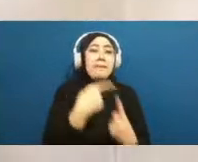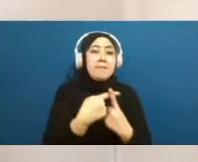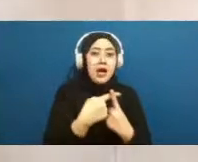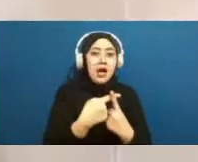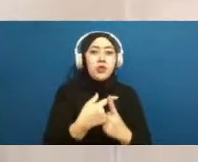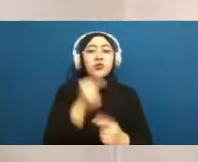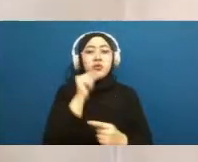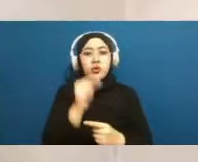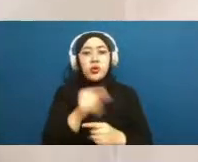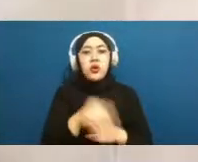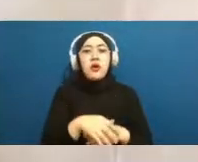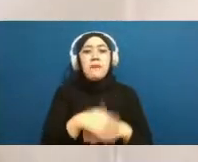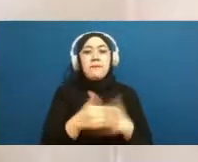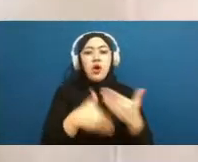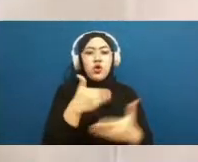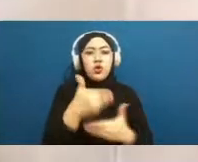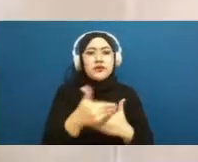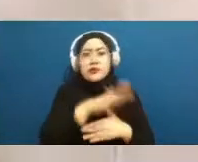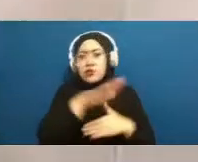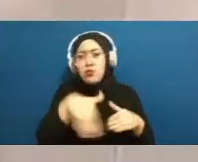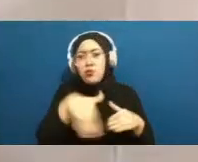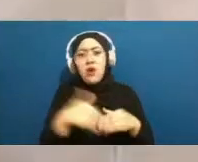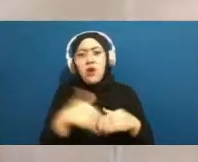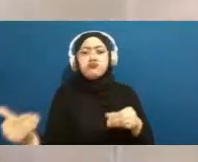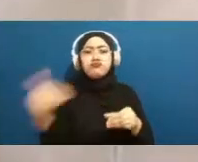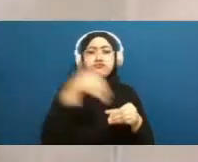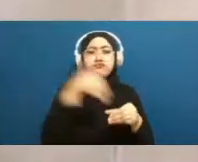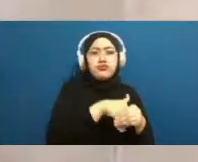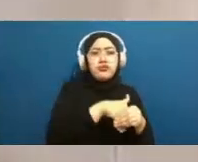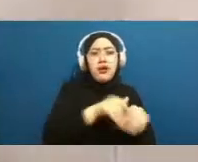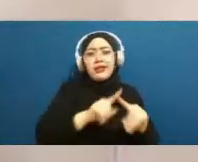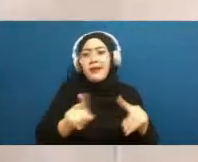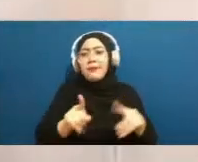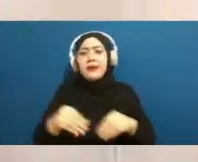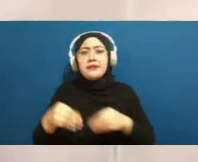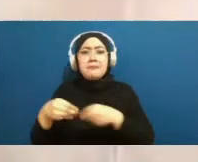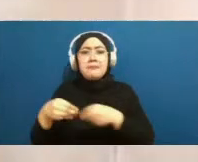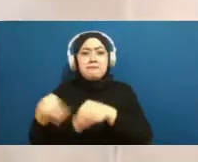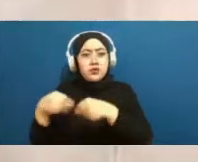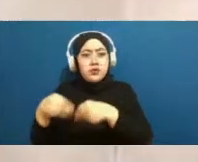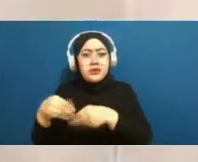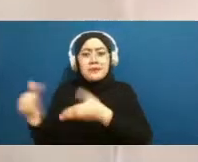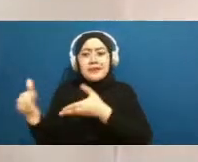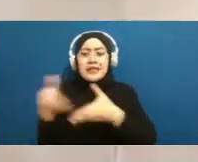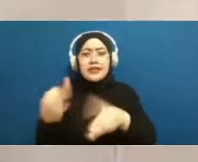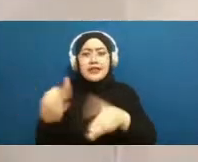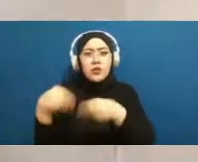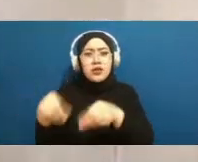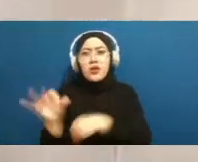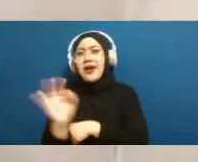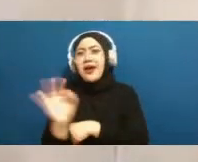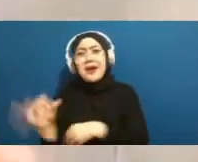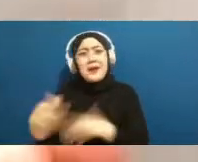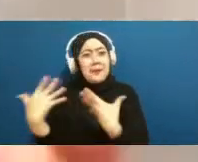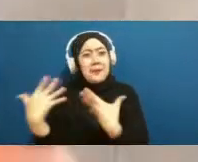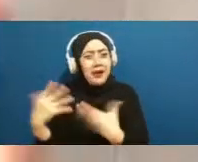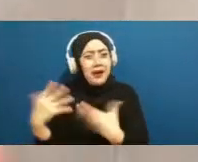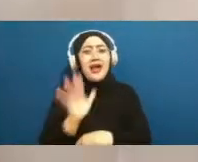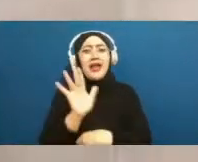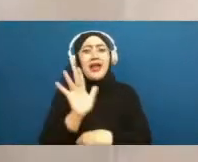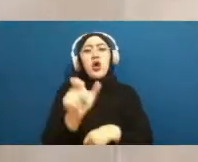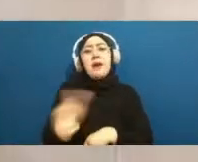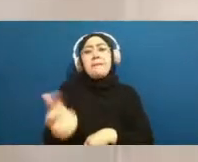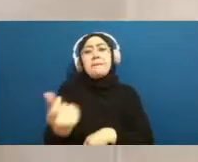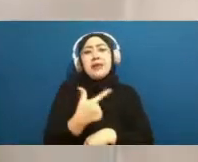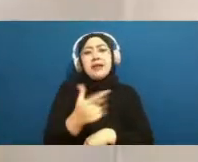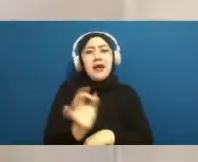di bagian produksi tanpa menyisakan di marketing, artinya produk kita bisa nggak kejual. Nah, itu dari projection awal, business